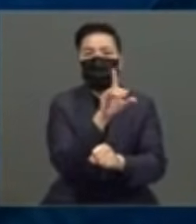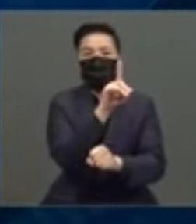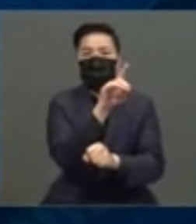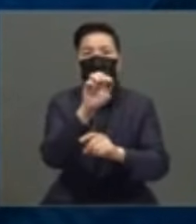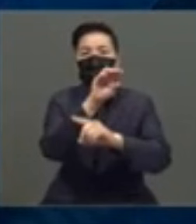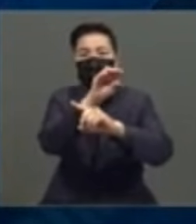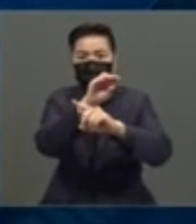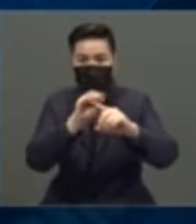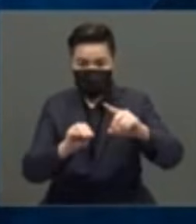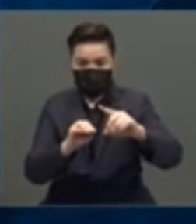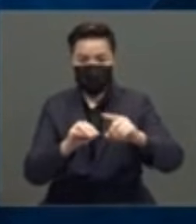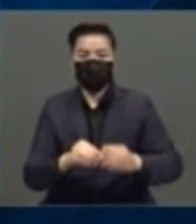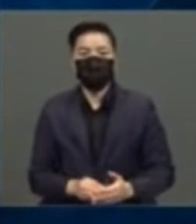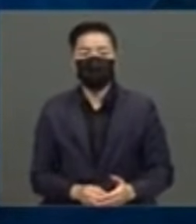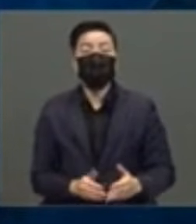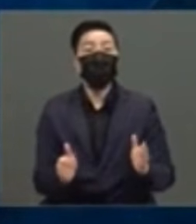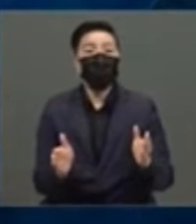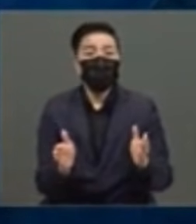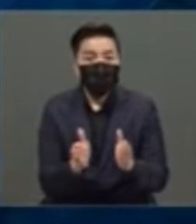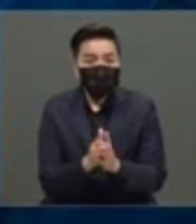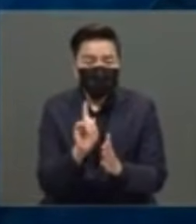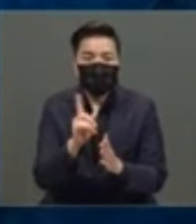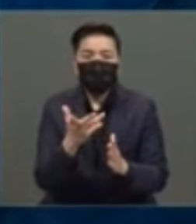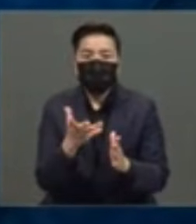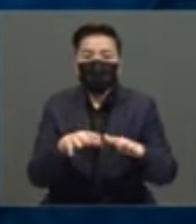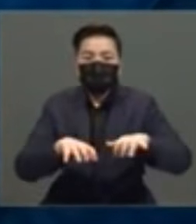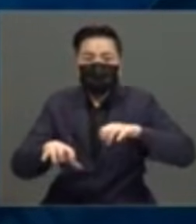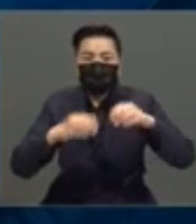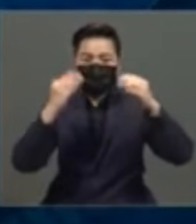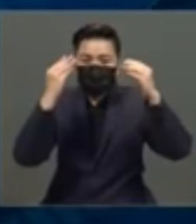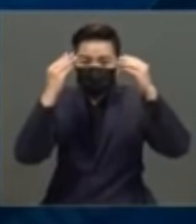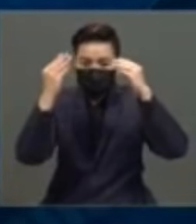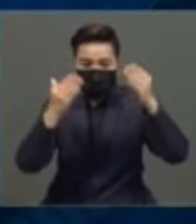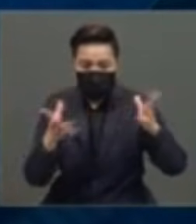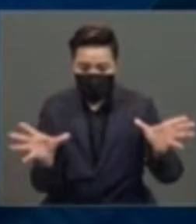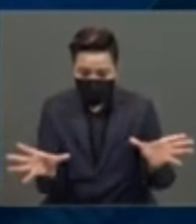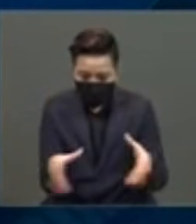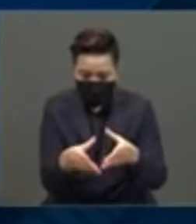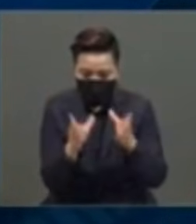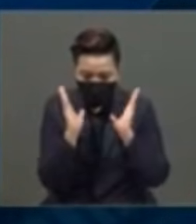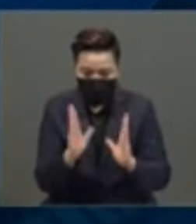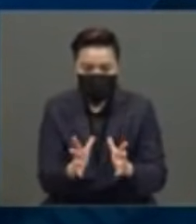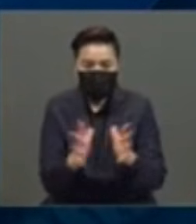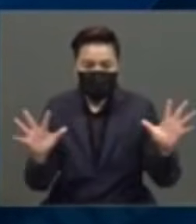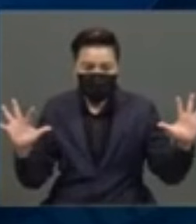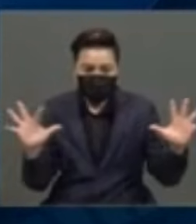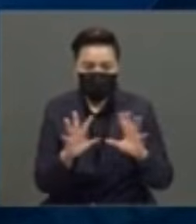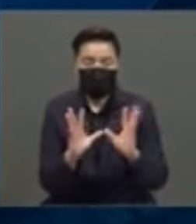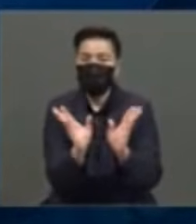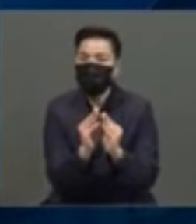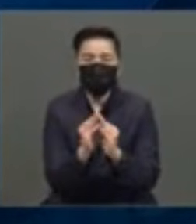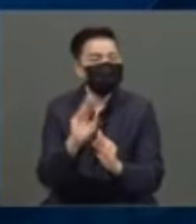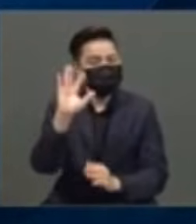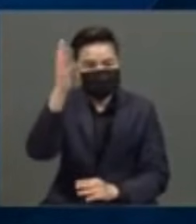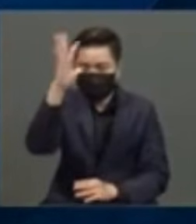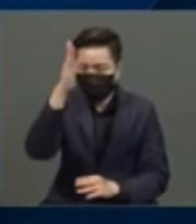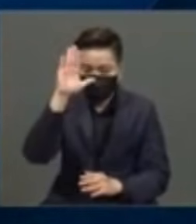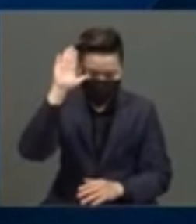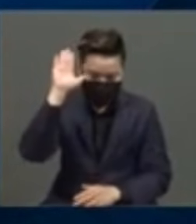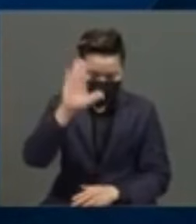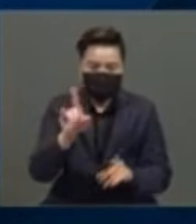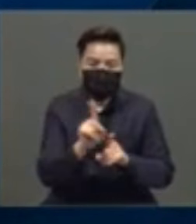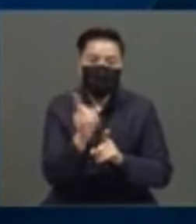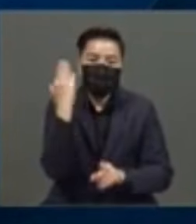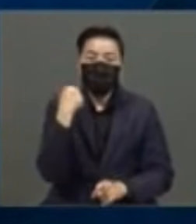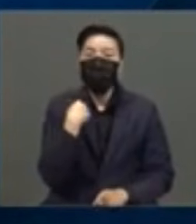นนะครับรวมทั้งงดจัดกิจกรรมนะครับรวมกลุ่มคนจำนวนมากจัดประชุมสัมมนาอันนี้ก็ซ้ำอย่าง